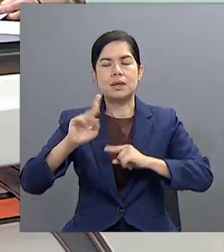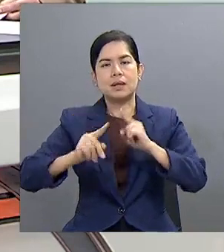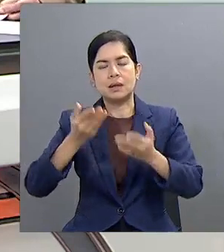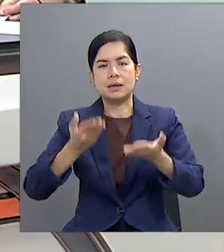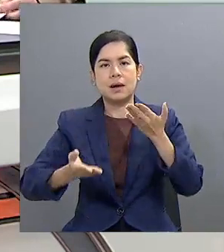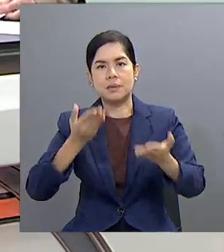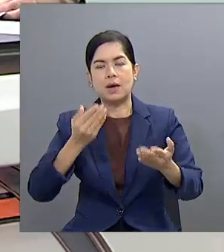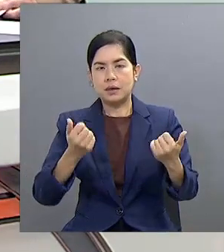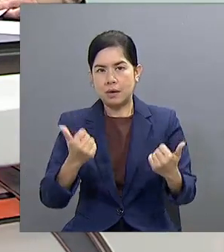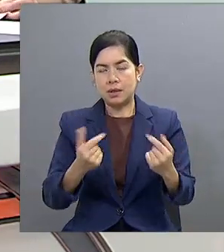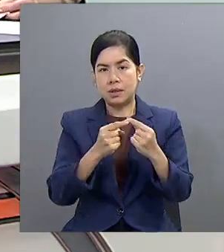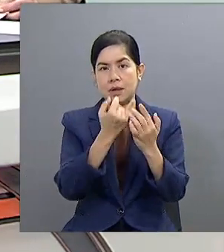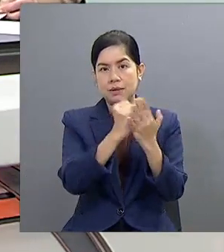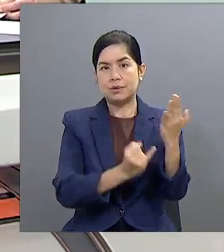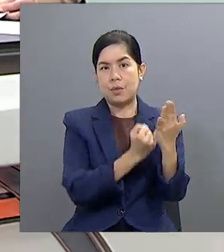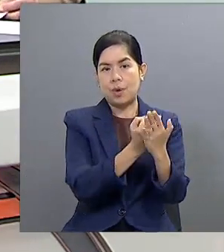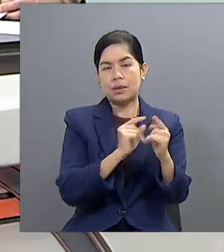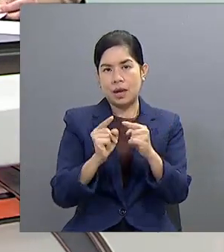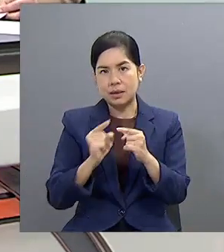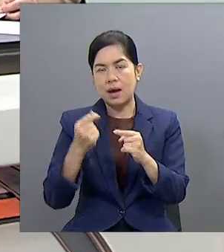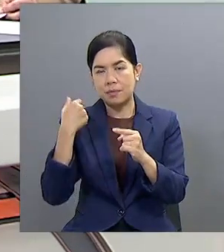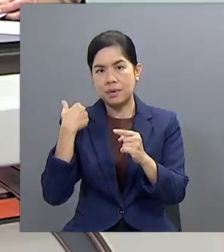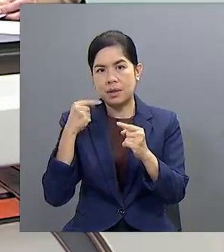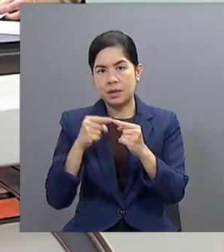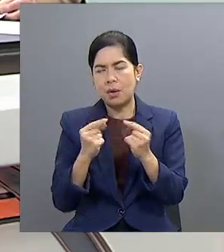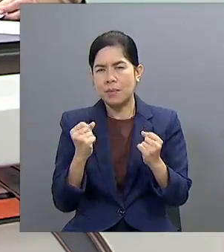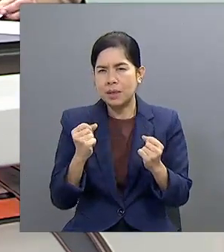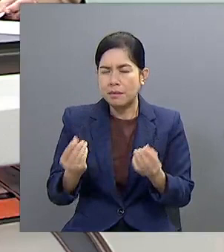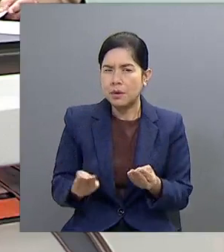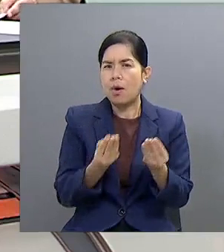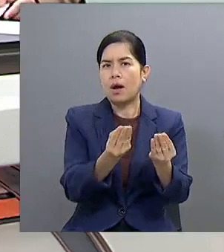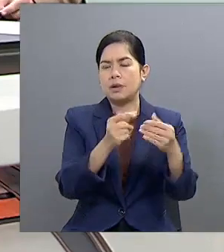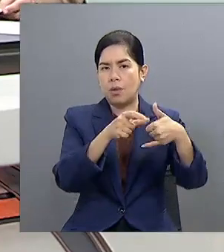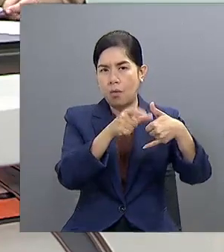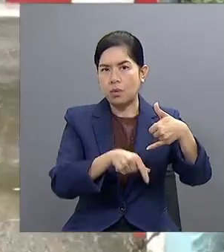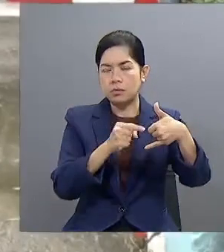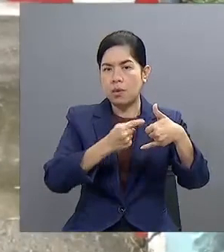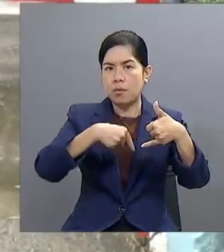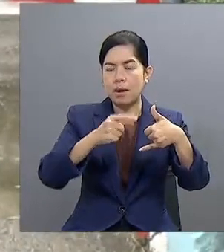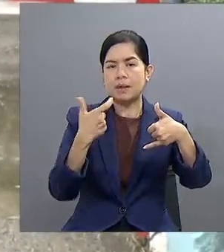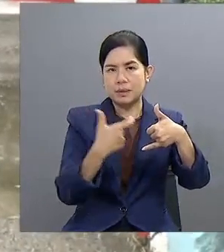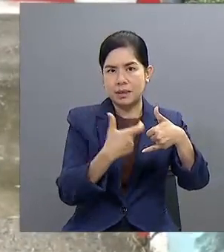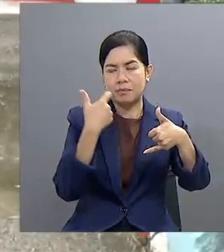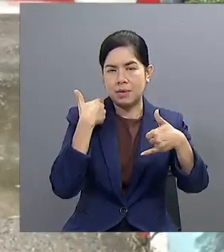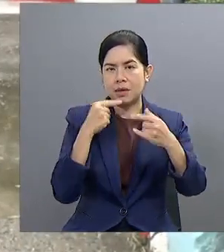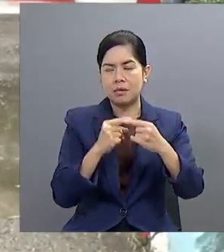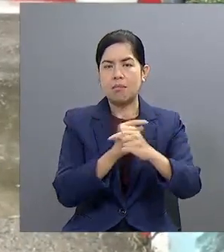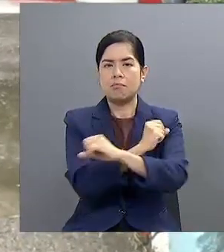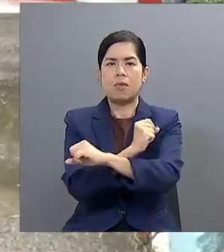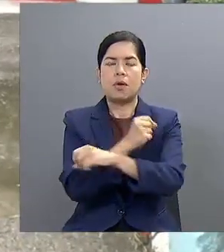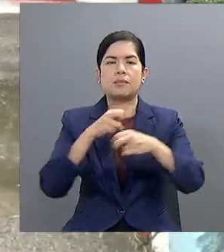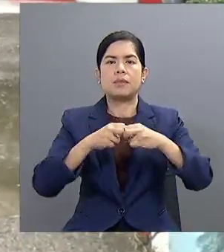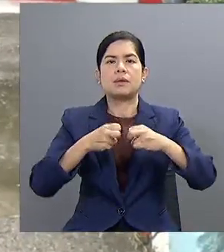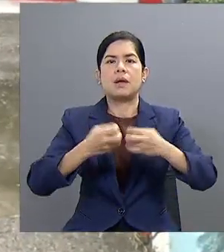รณรงค์ให้ประชาชนเข้ารับวัคซีนเข็มกระตุ้นเพราะว่าจะป้องกันอาการป่วยหนักได้โรงพยาบาล